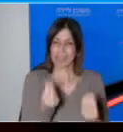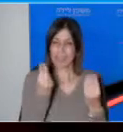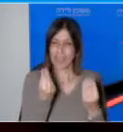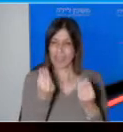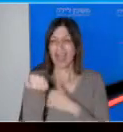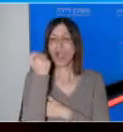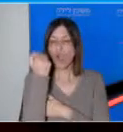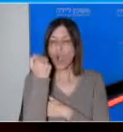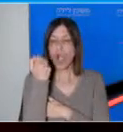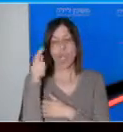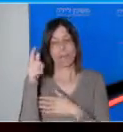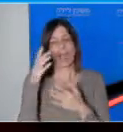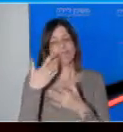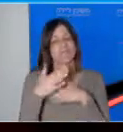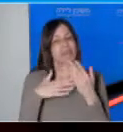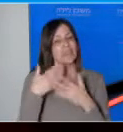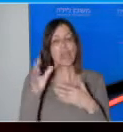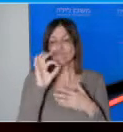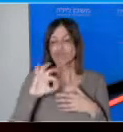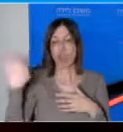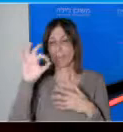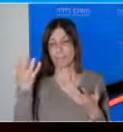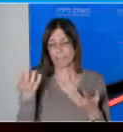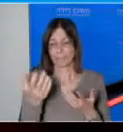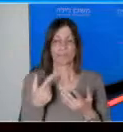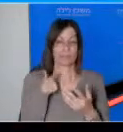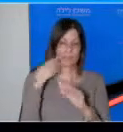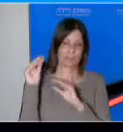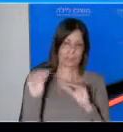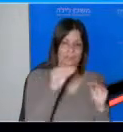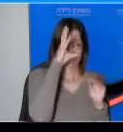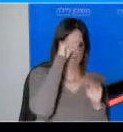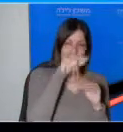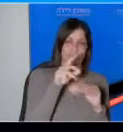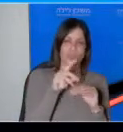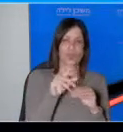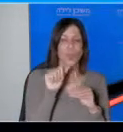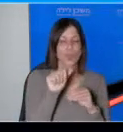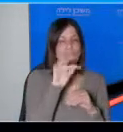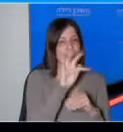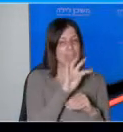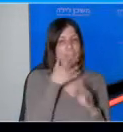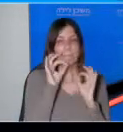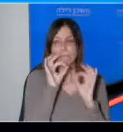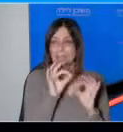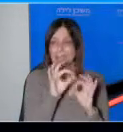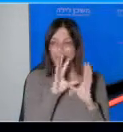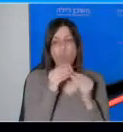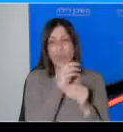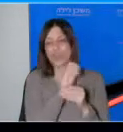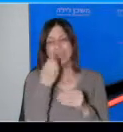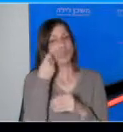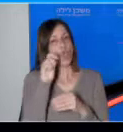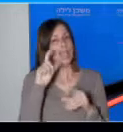הכוח בידיים שלהם. אני רוצה לעבור אליך, אודי טנא, ולשאול אותך, אודי, האם באמת כל עניין יוקר